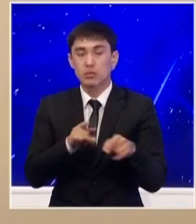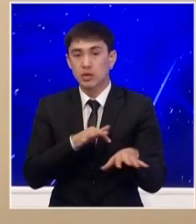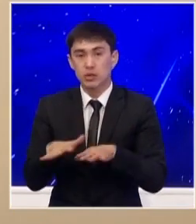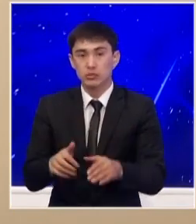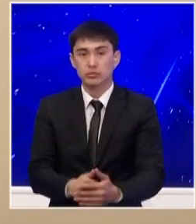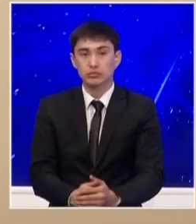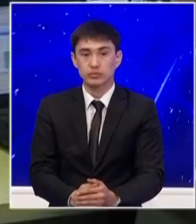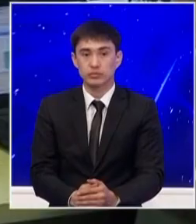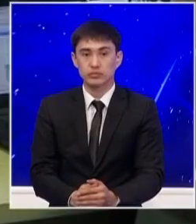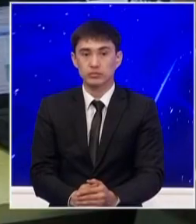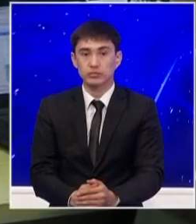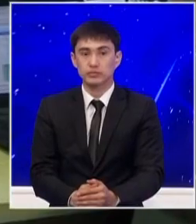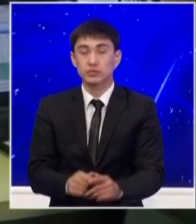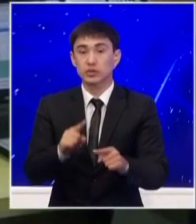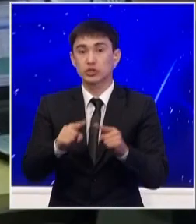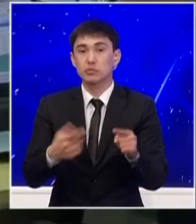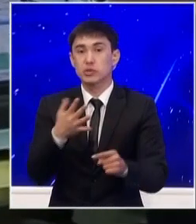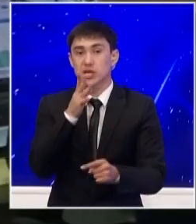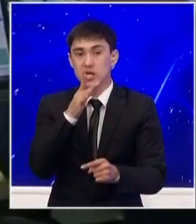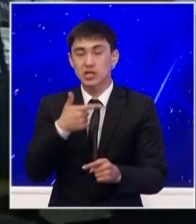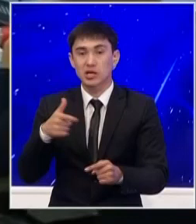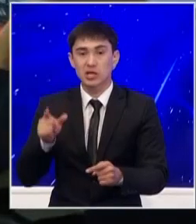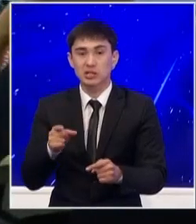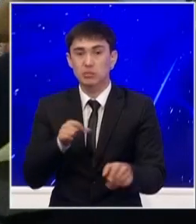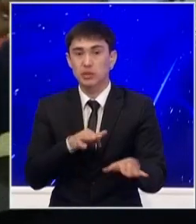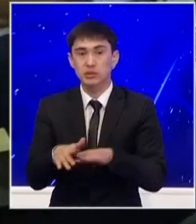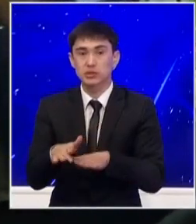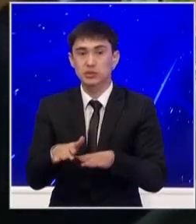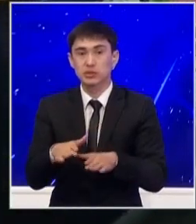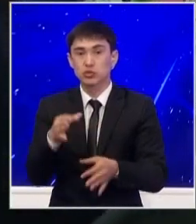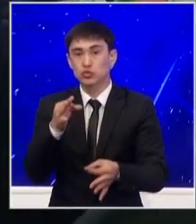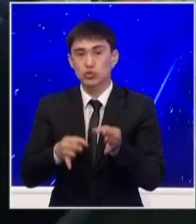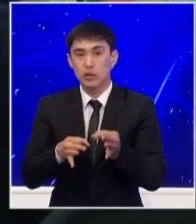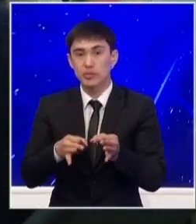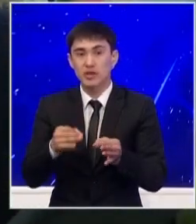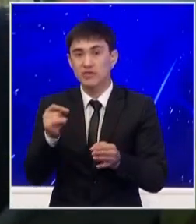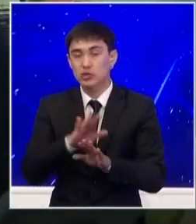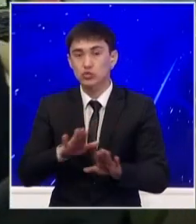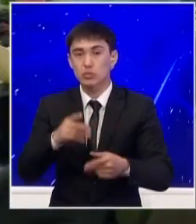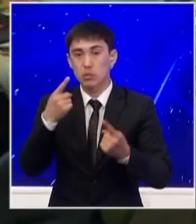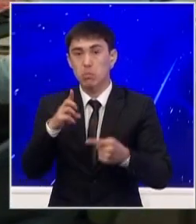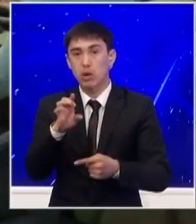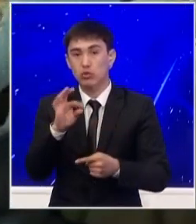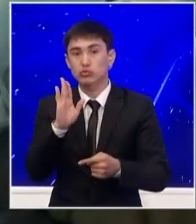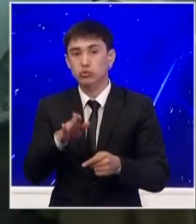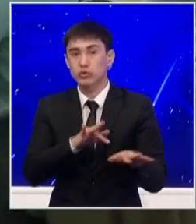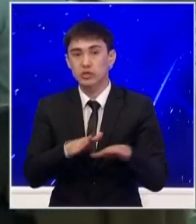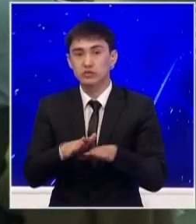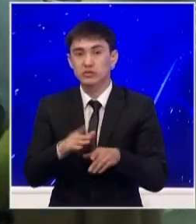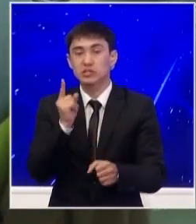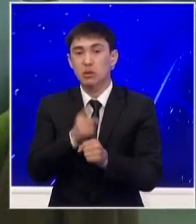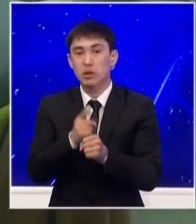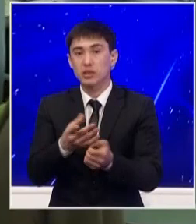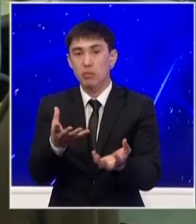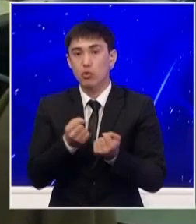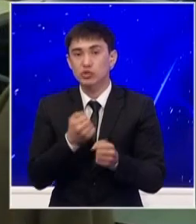процедуру. В течение 5 лет для граждан, применивших процедуры судебного и внесудебного банкротства, будет действовать запрет на